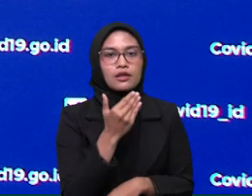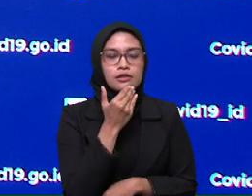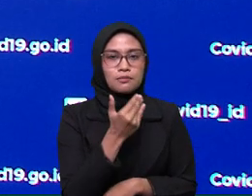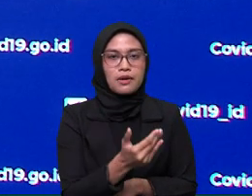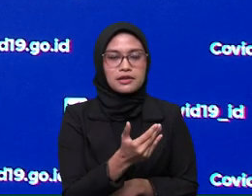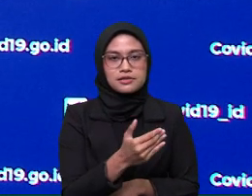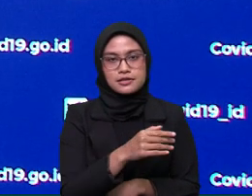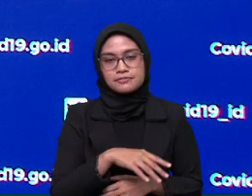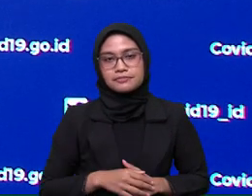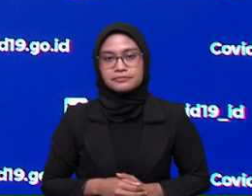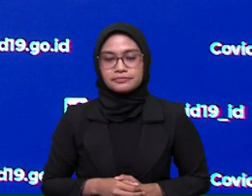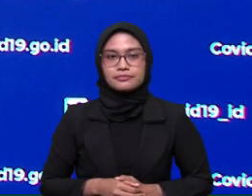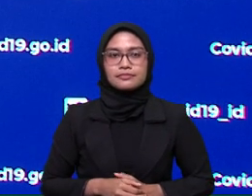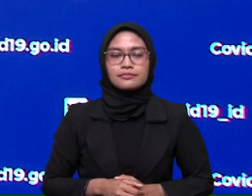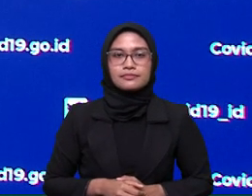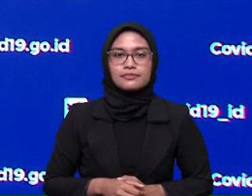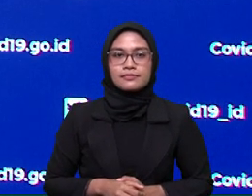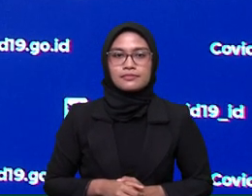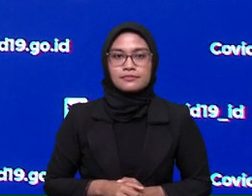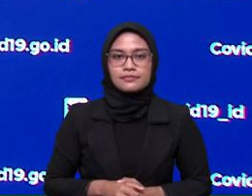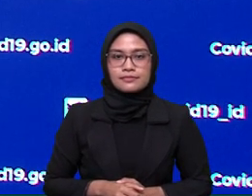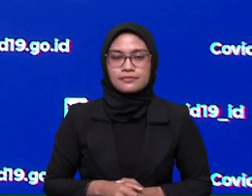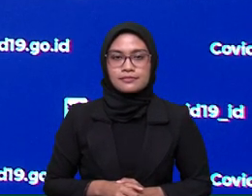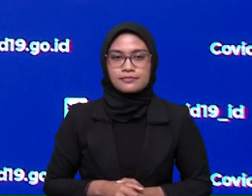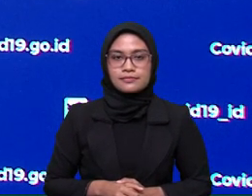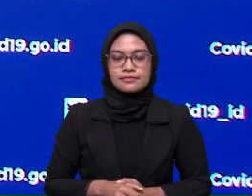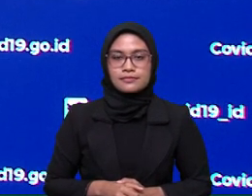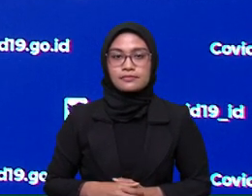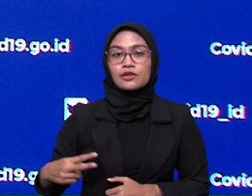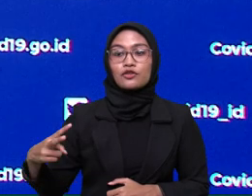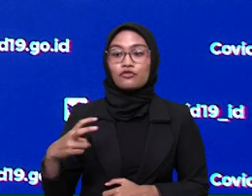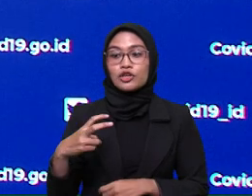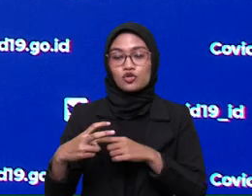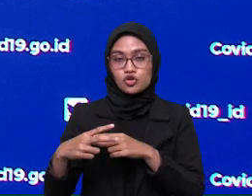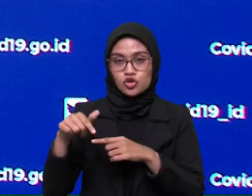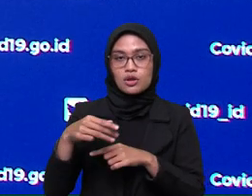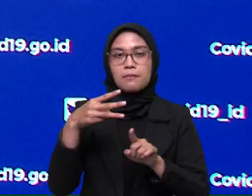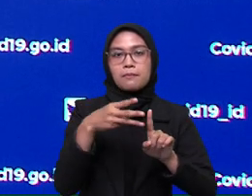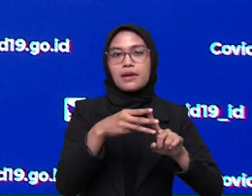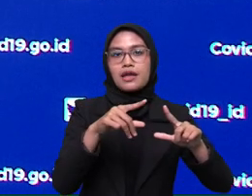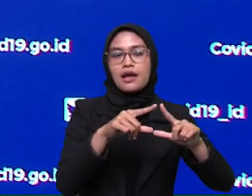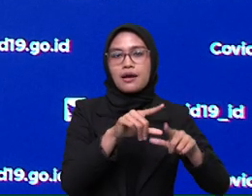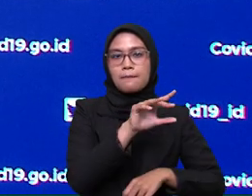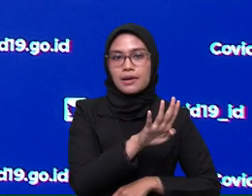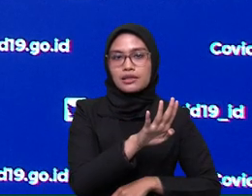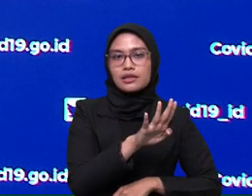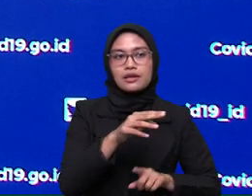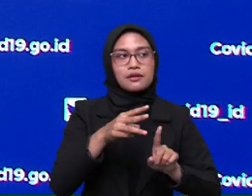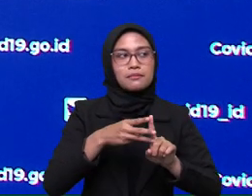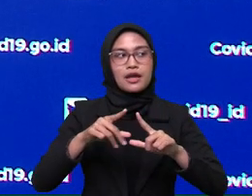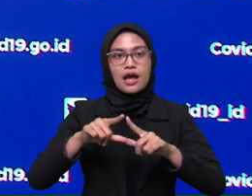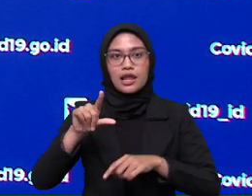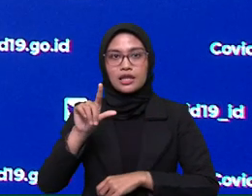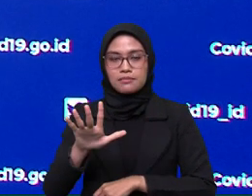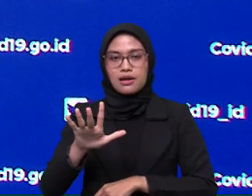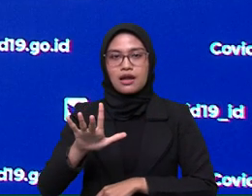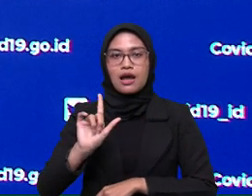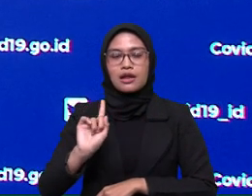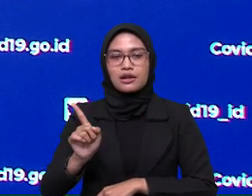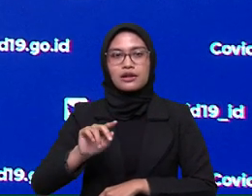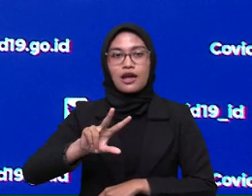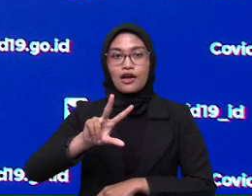liputan6.com dan detik.com varian B4 dan pa5 pertama kali ditemukan di Afrika Selatan